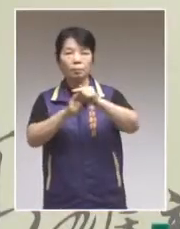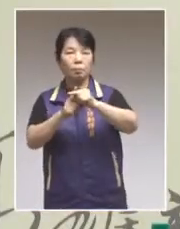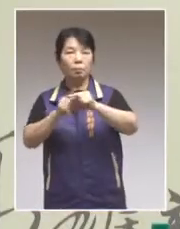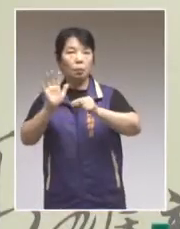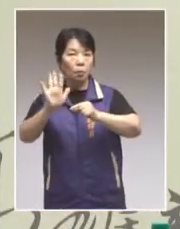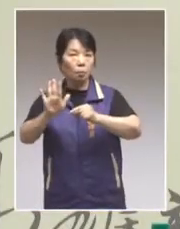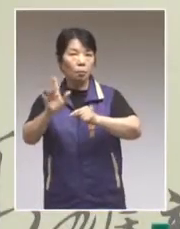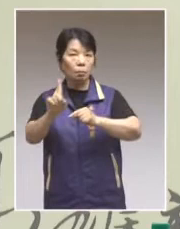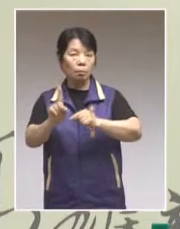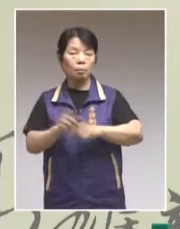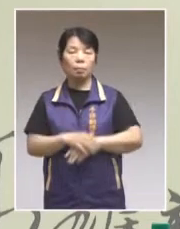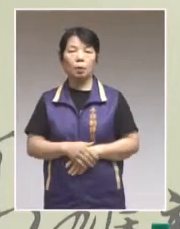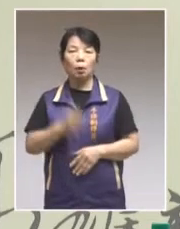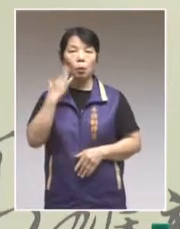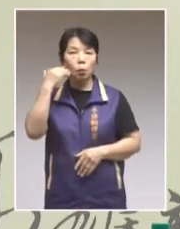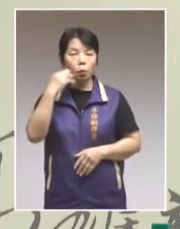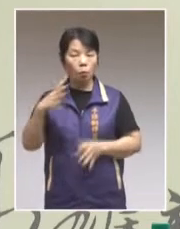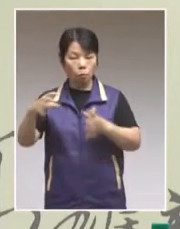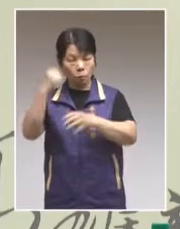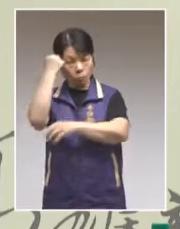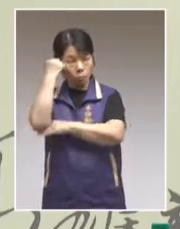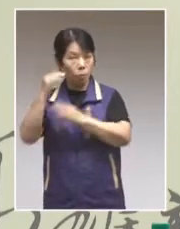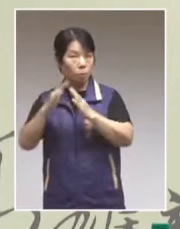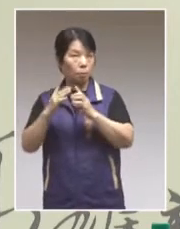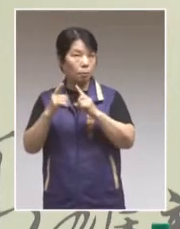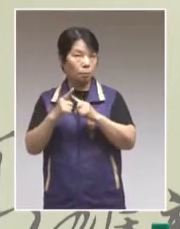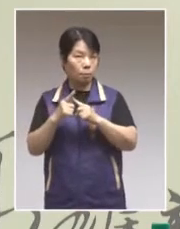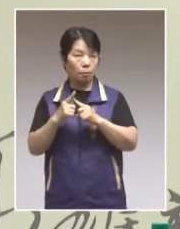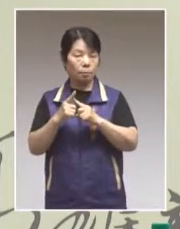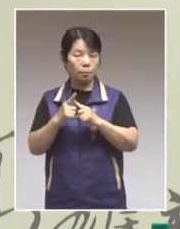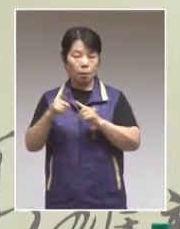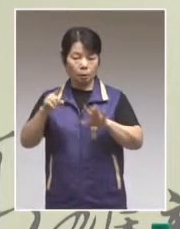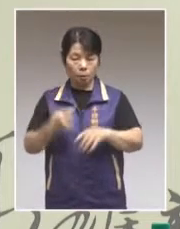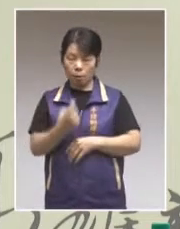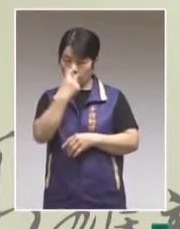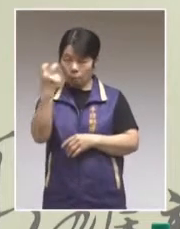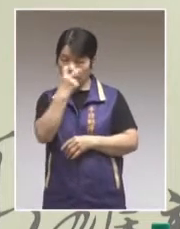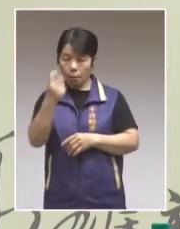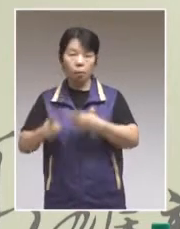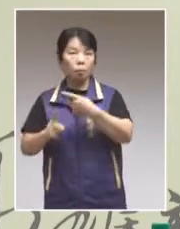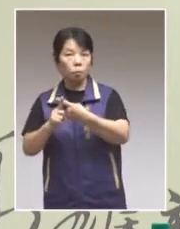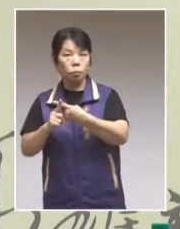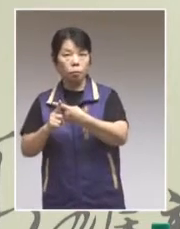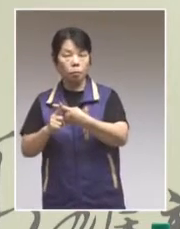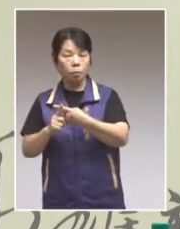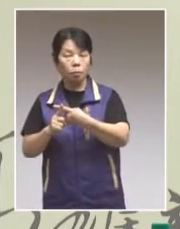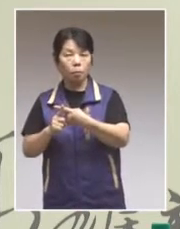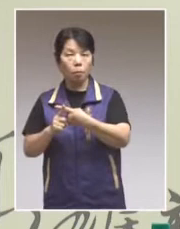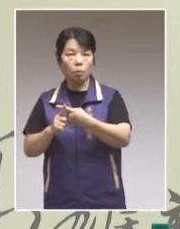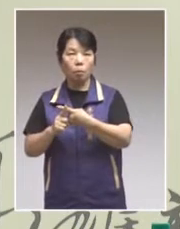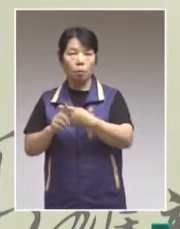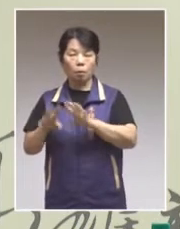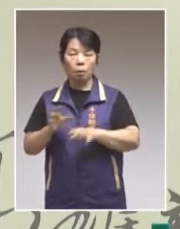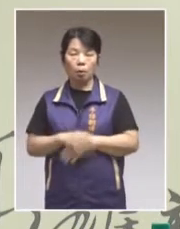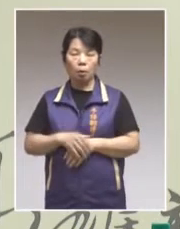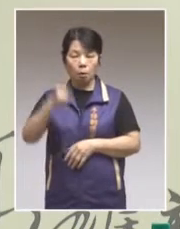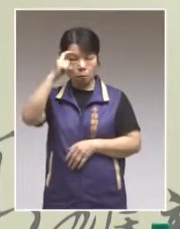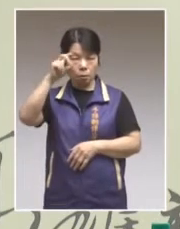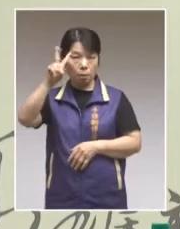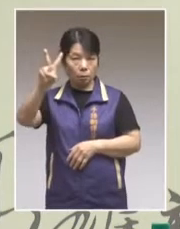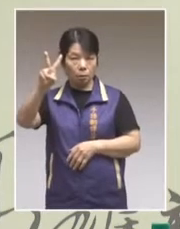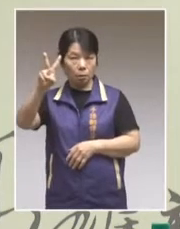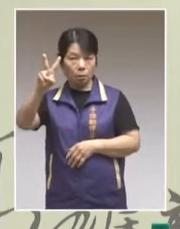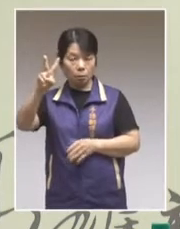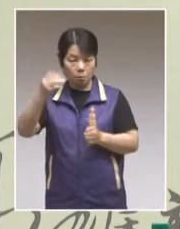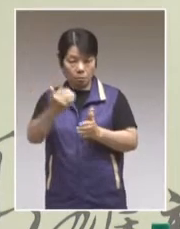个就是假如是同住家人，那你进行快筛是阳性，在12日之前